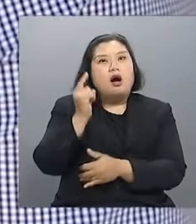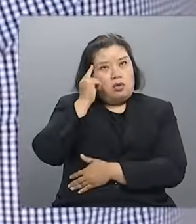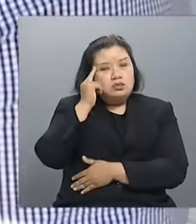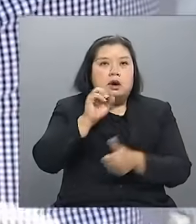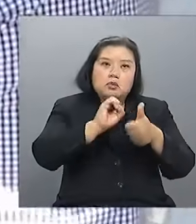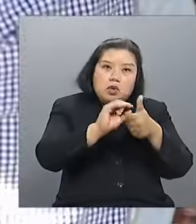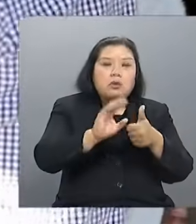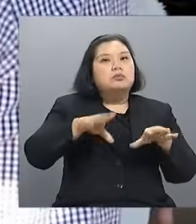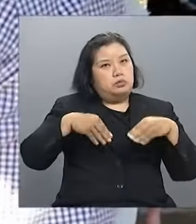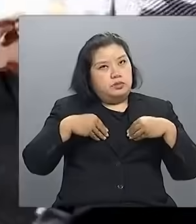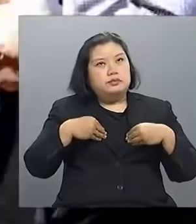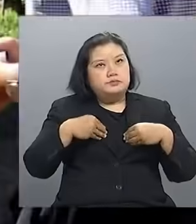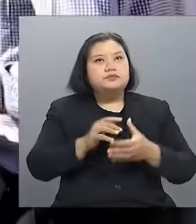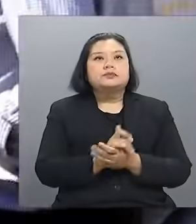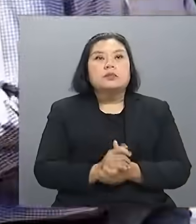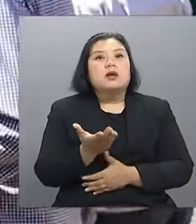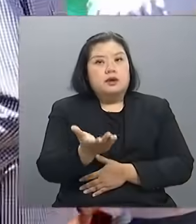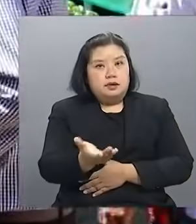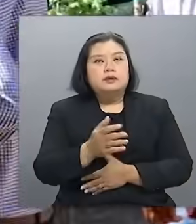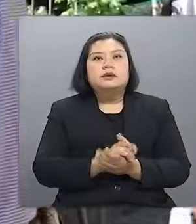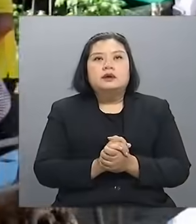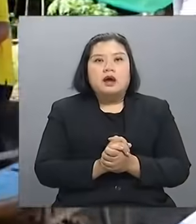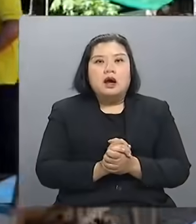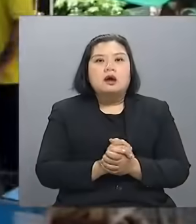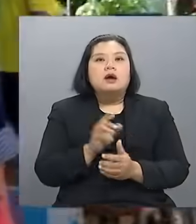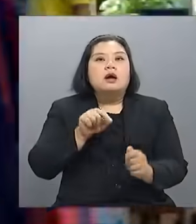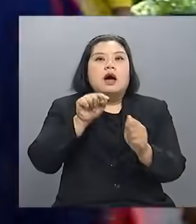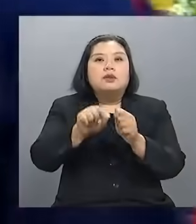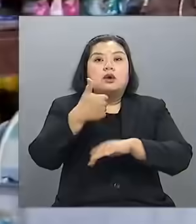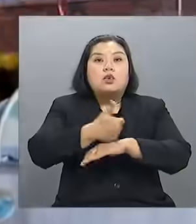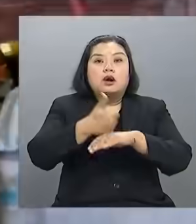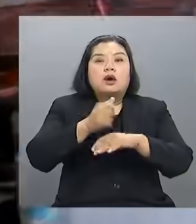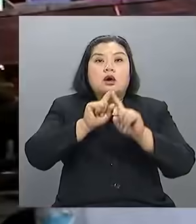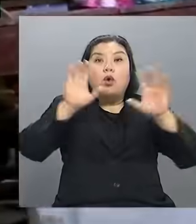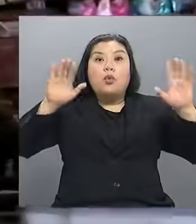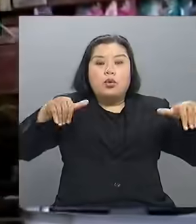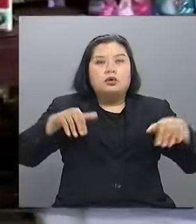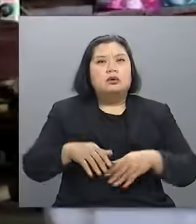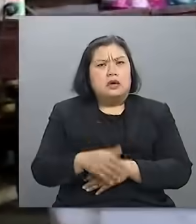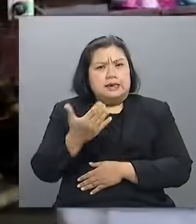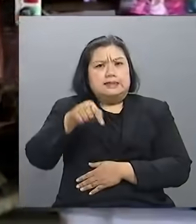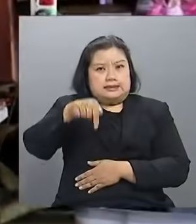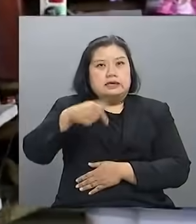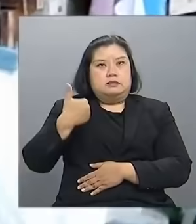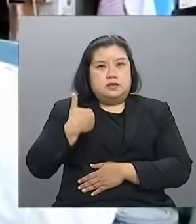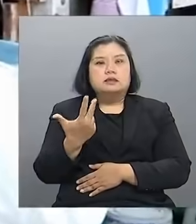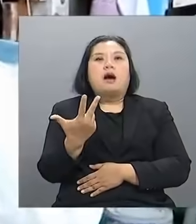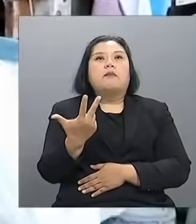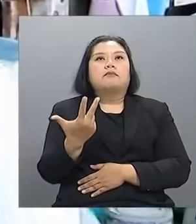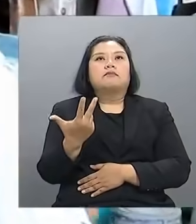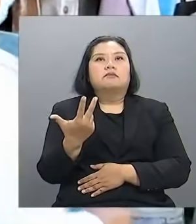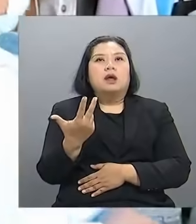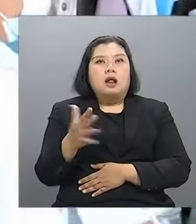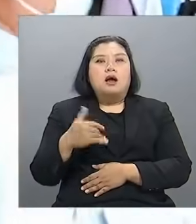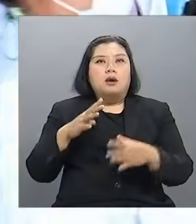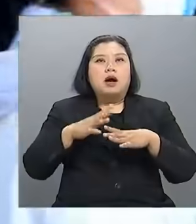นายพานุวัฒน์พุทธเกศรเป็นนายอำเภอบ่อไร่ก็บอกว่าตอนนี้ที่บ่อไร่เนี่ยมีผู้ติดเชื้อแล้ว3คนนะก็พักรักษาตัวอยู่ที่โรง